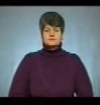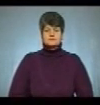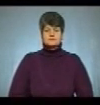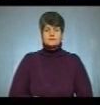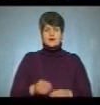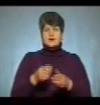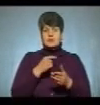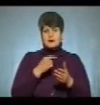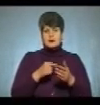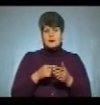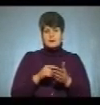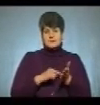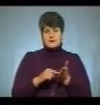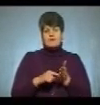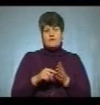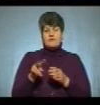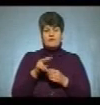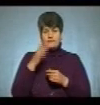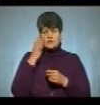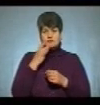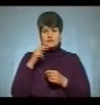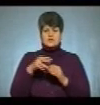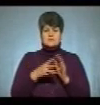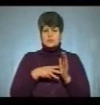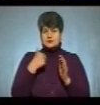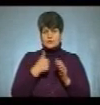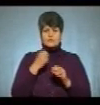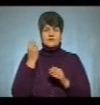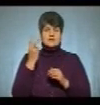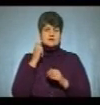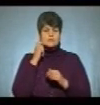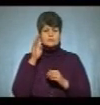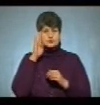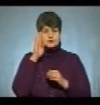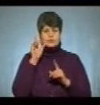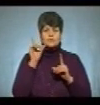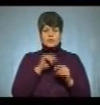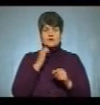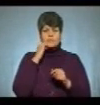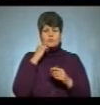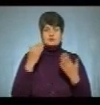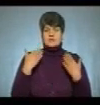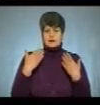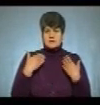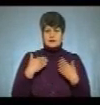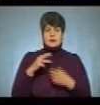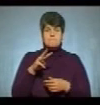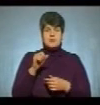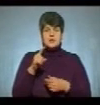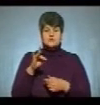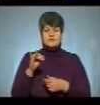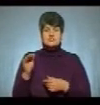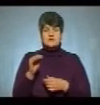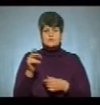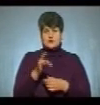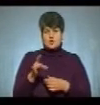Зазначив, влітку 2017 року 12-річний тернополянин Роман Кулак поїхав на канікули до бабусі та дідуся в село Мазурівка Жидачівського